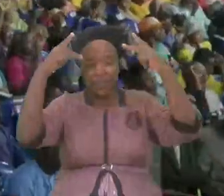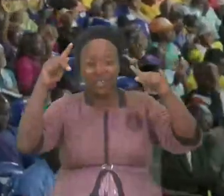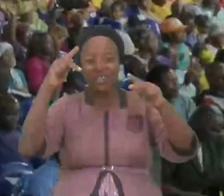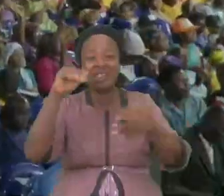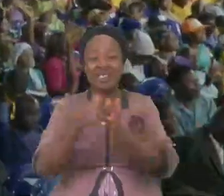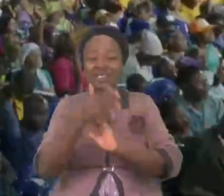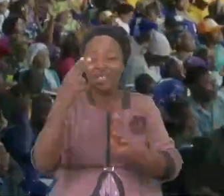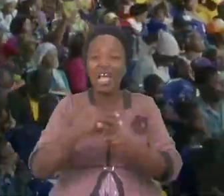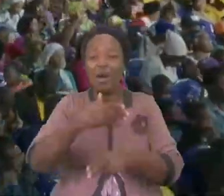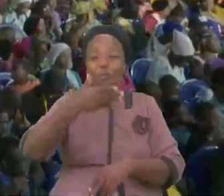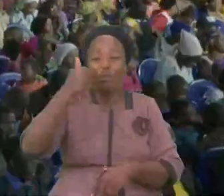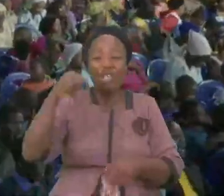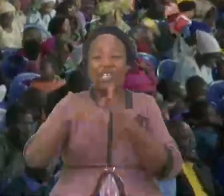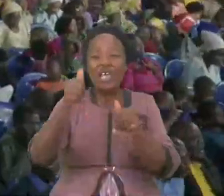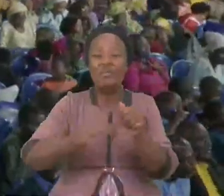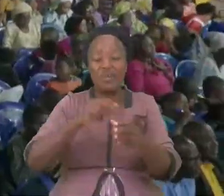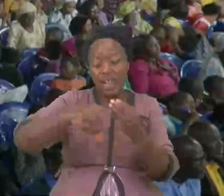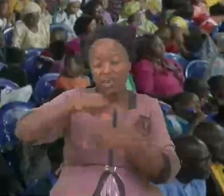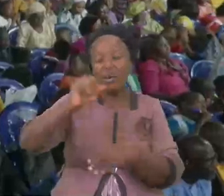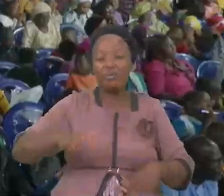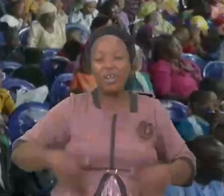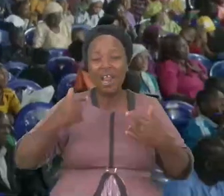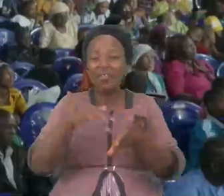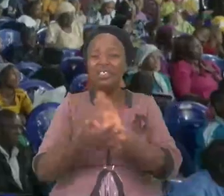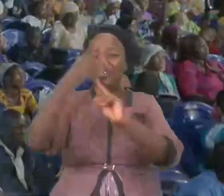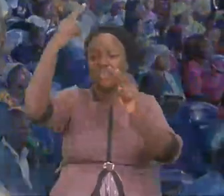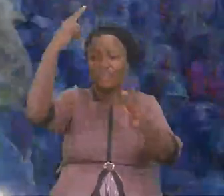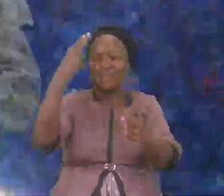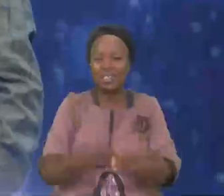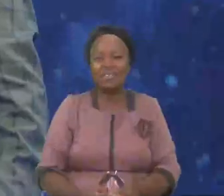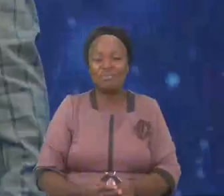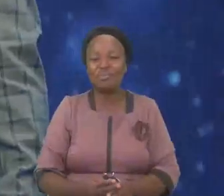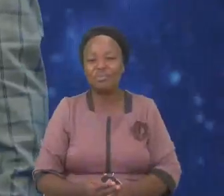meilleure dans tous les domaines de ta vie, au nom de Jésus.